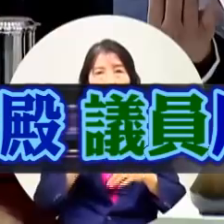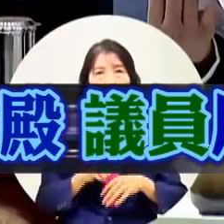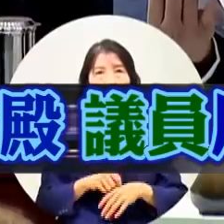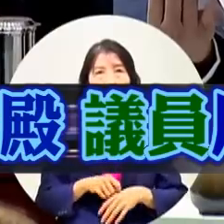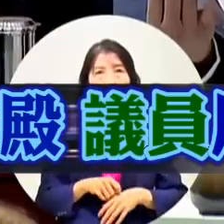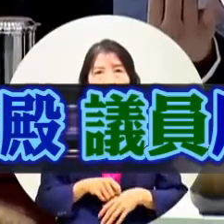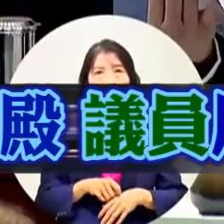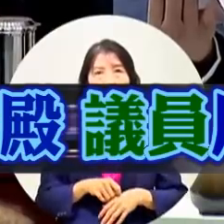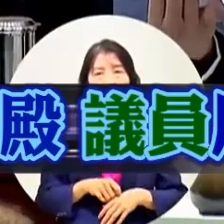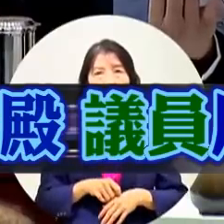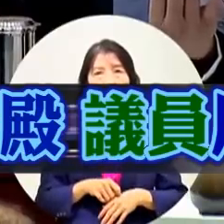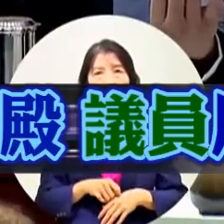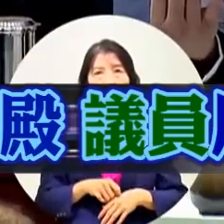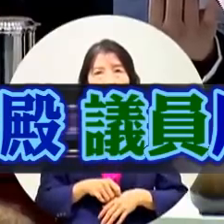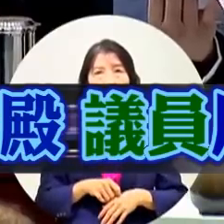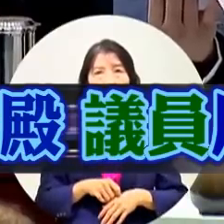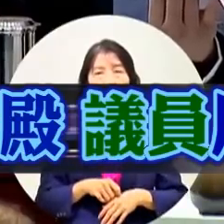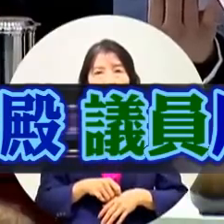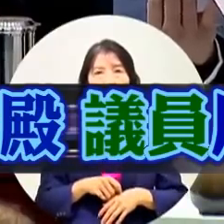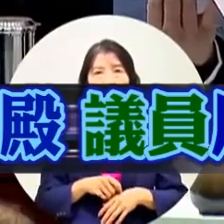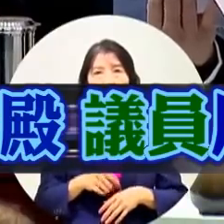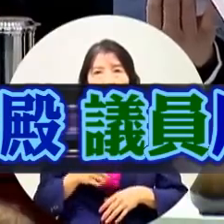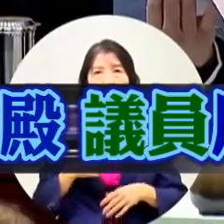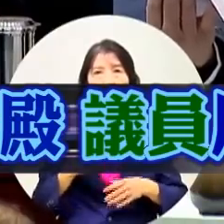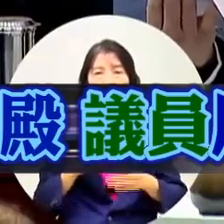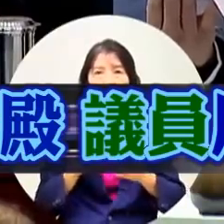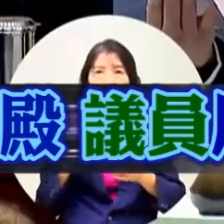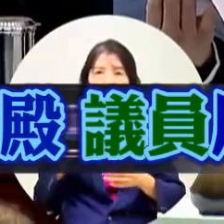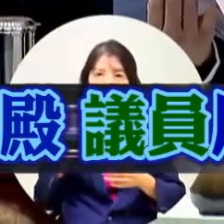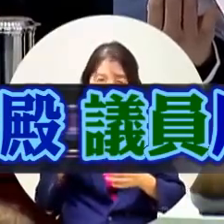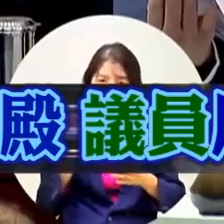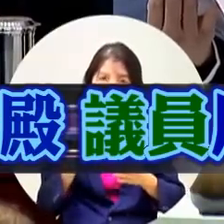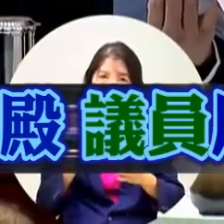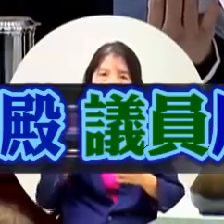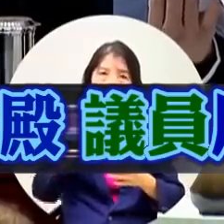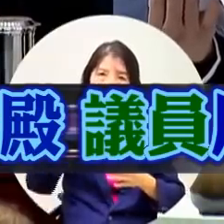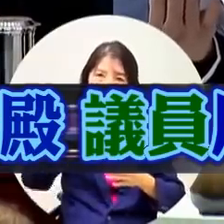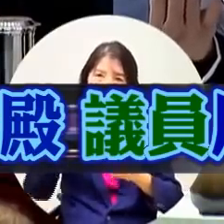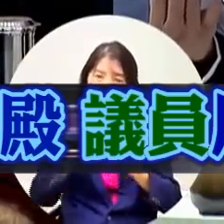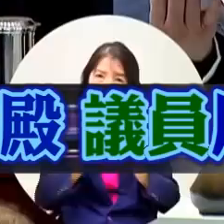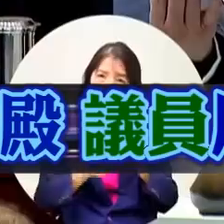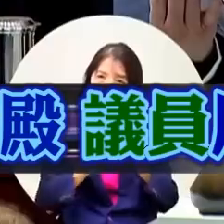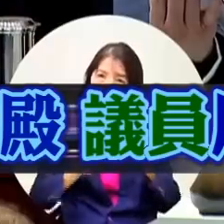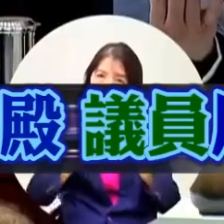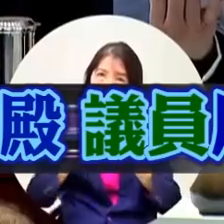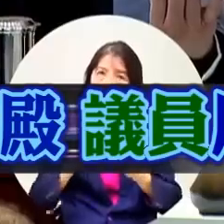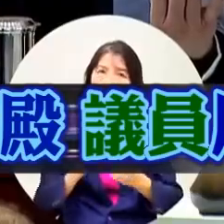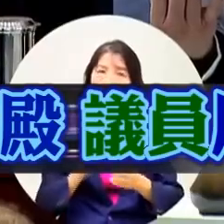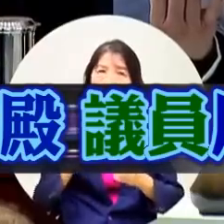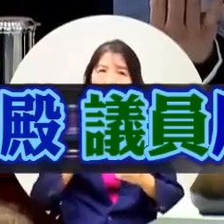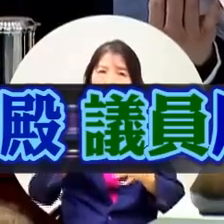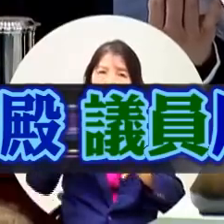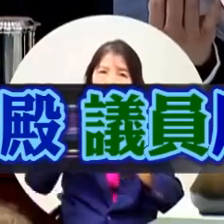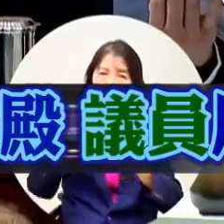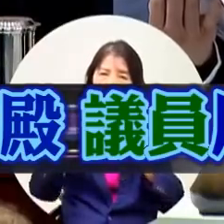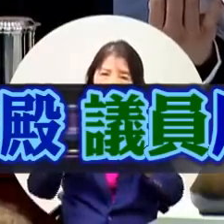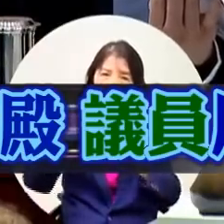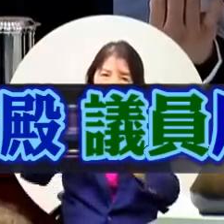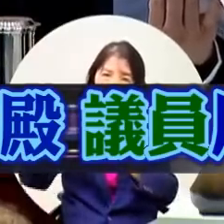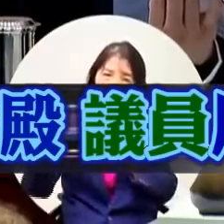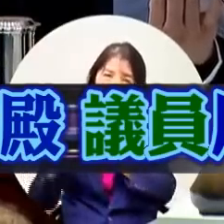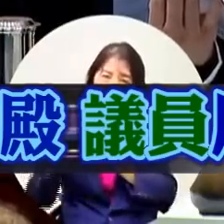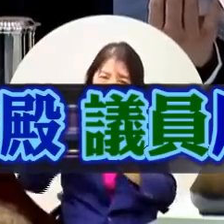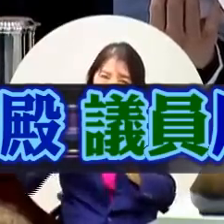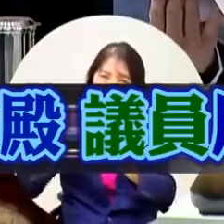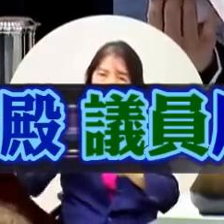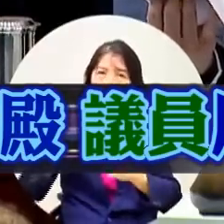很多新手爸妈照顾家庭可以减轻压力，会不会增加？ 是。在这个部分 局长你请坐，